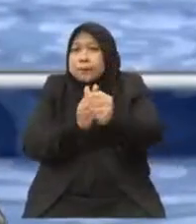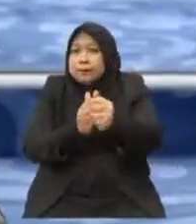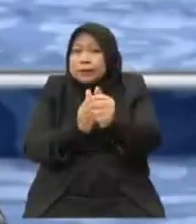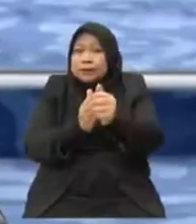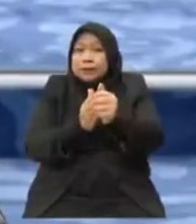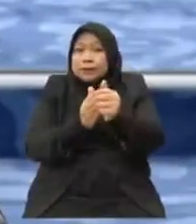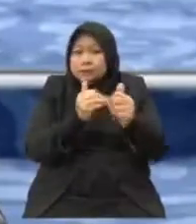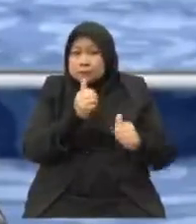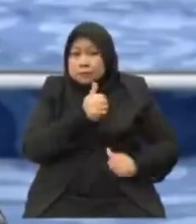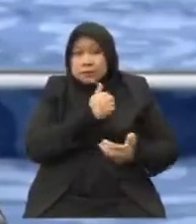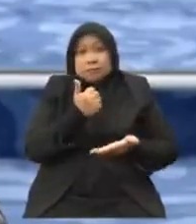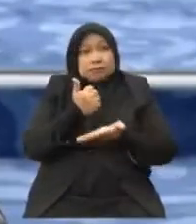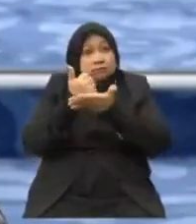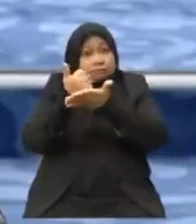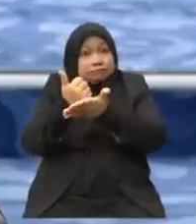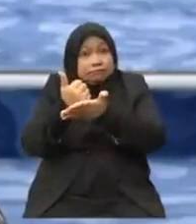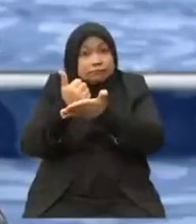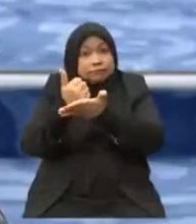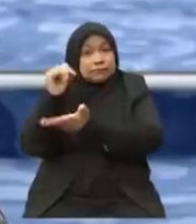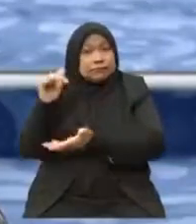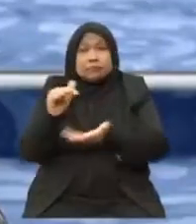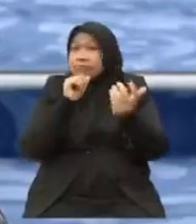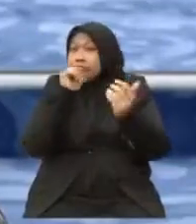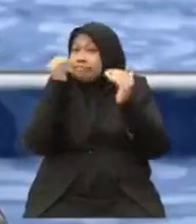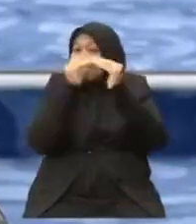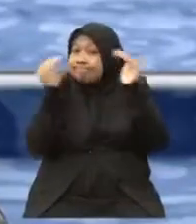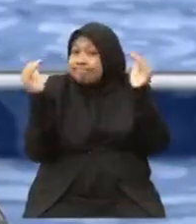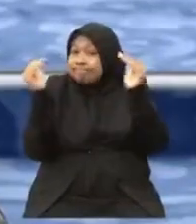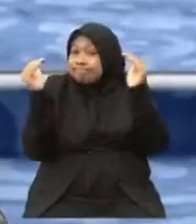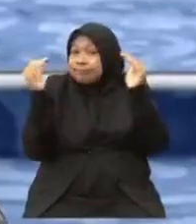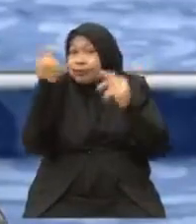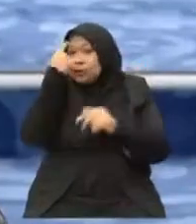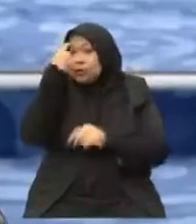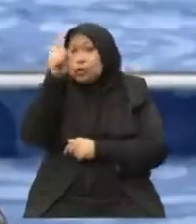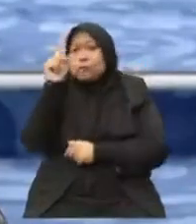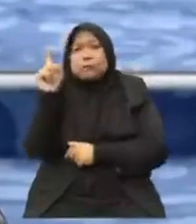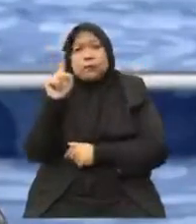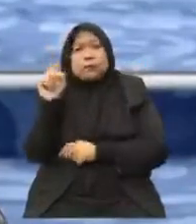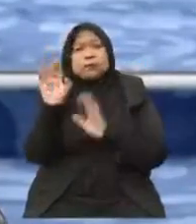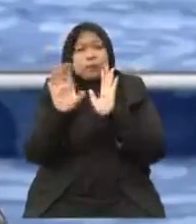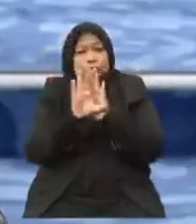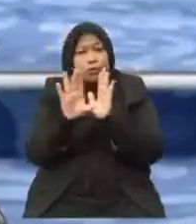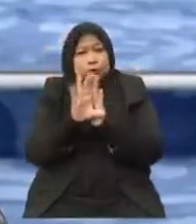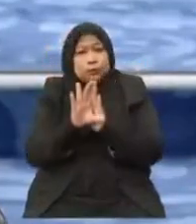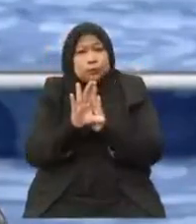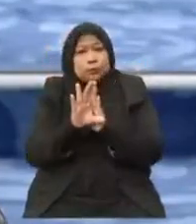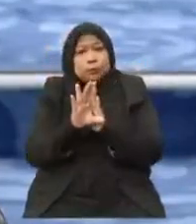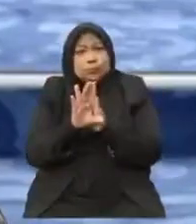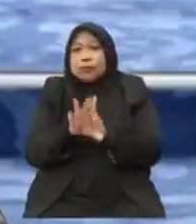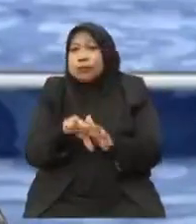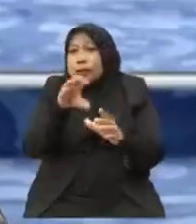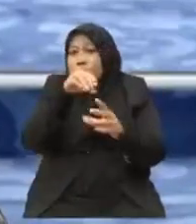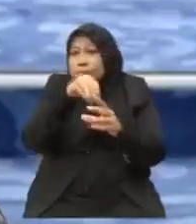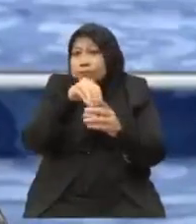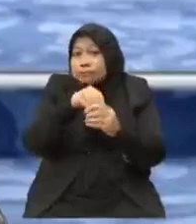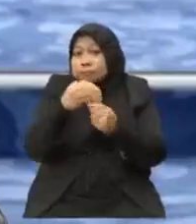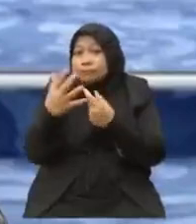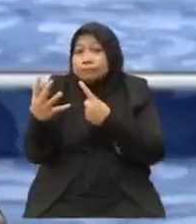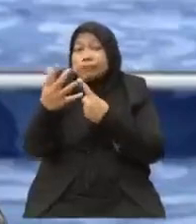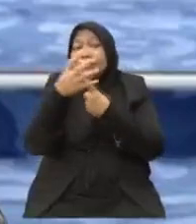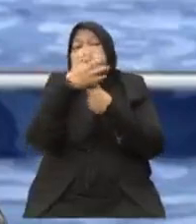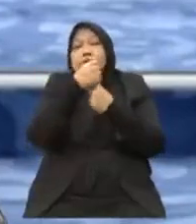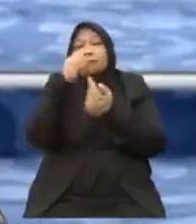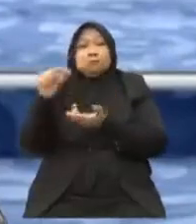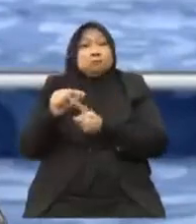tentera minta saya sampaikan adalah tidak adil untuk mana-mana kalangan dalam penyampaian